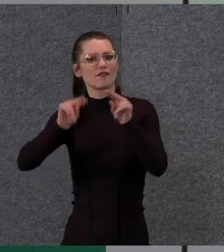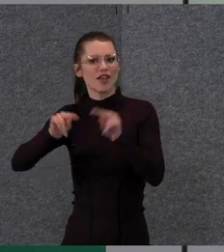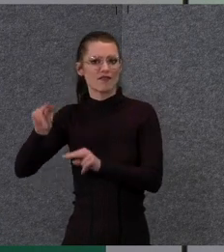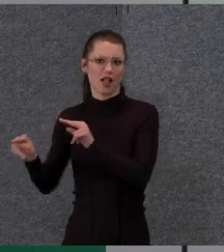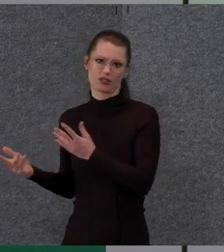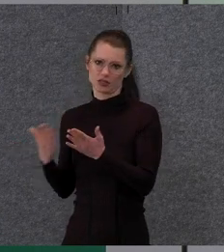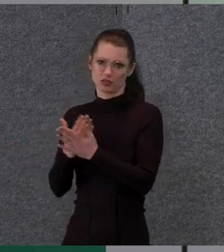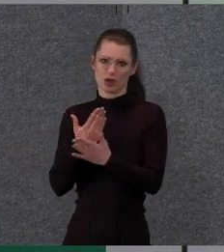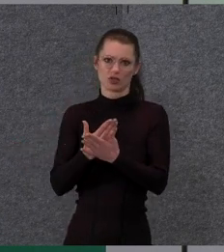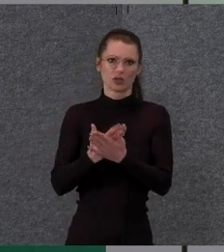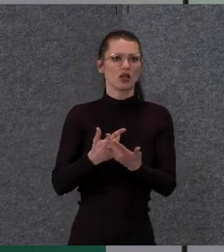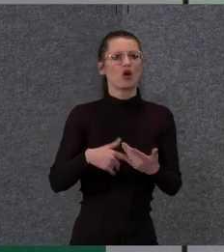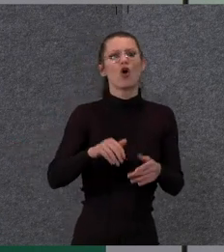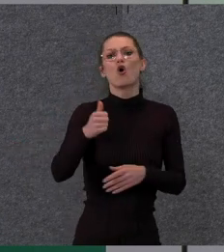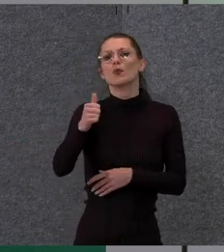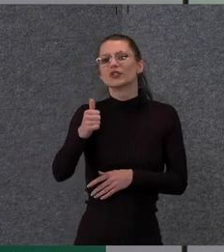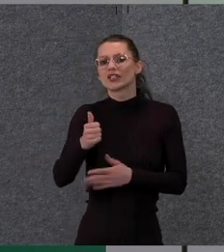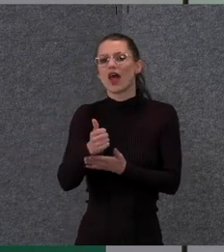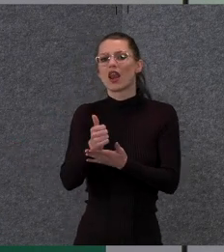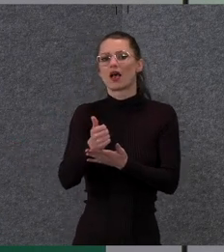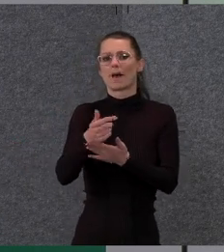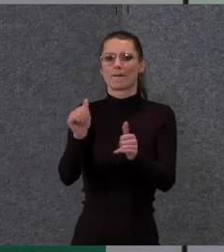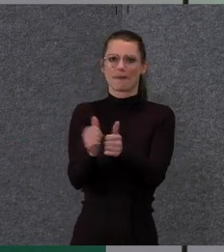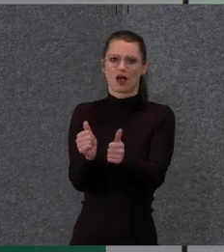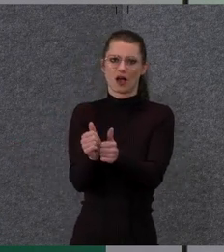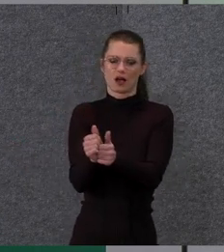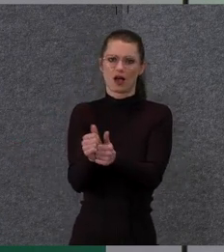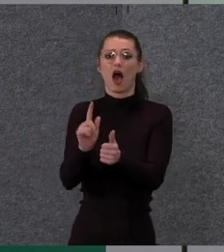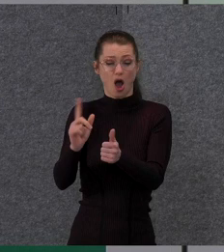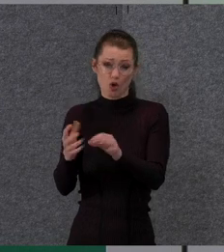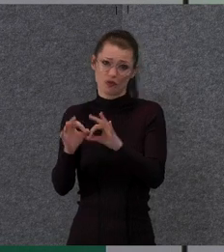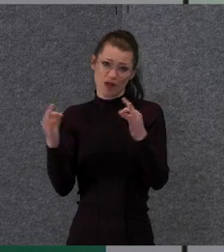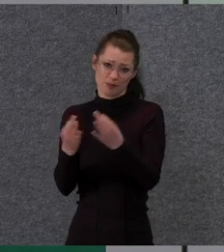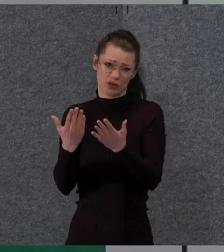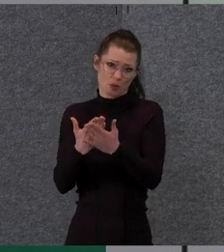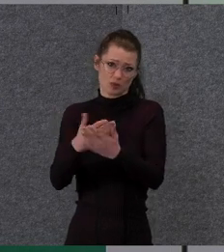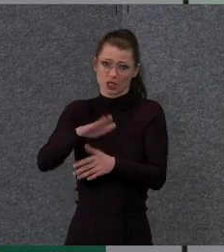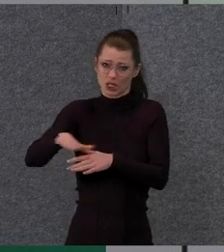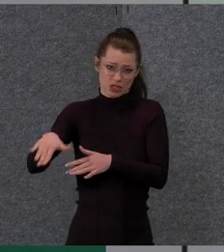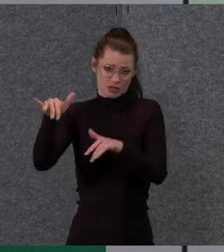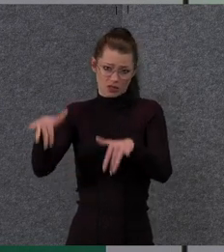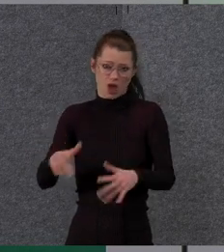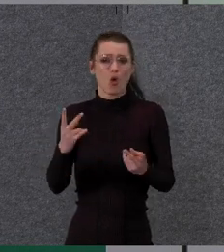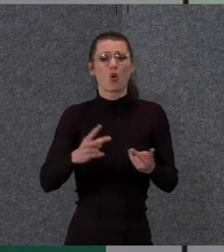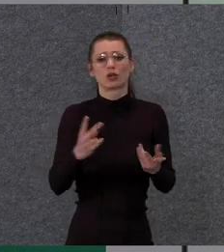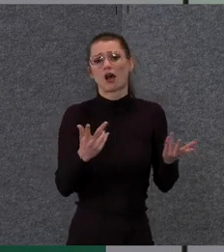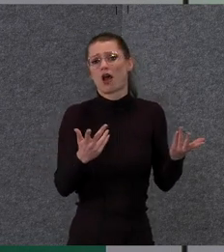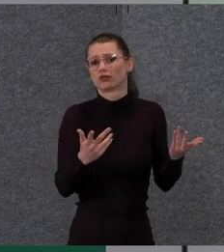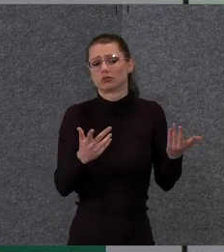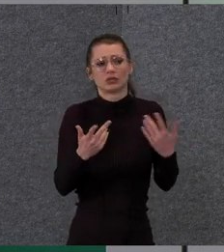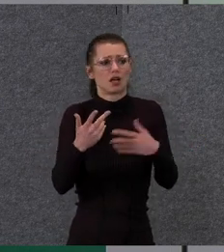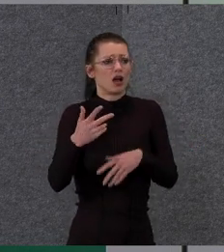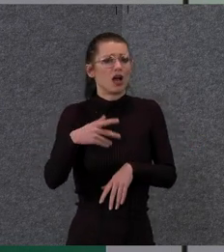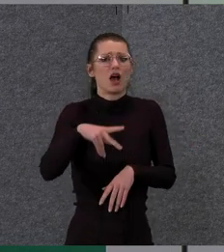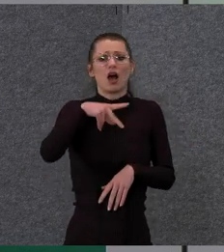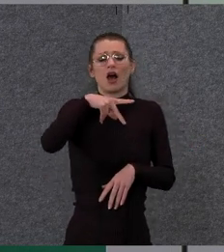es homosexuelle Paare, die sind genauso eine Familie, wenn sie Kinder haben. Es gibt Patchwork-Familien, die müssen